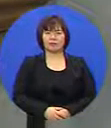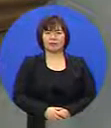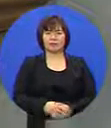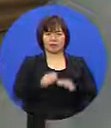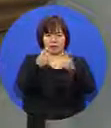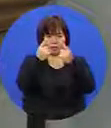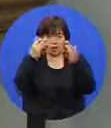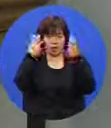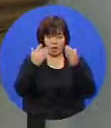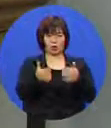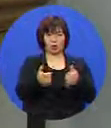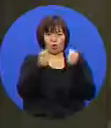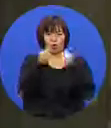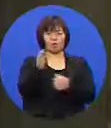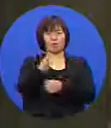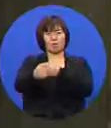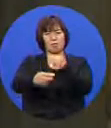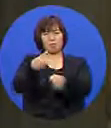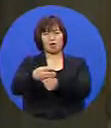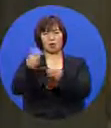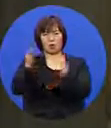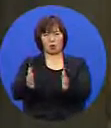대학을 졸업했는데 몇 년간